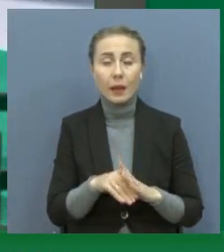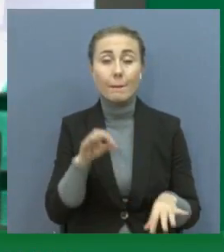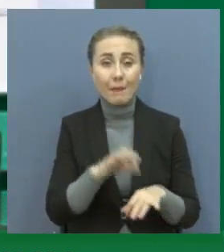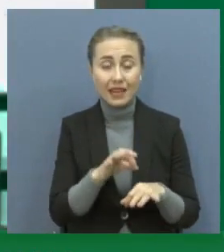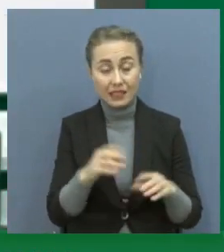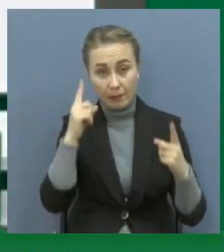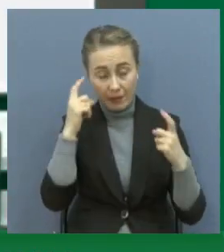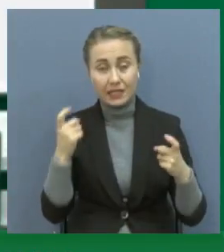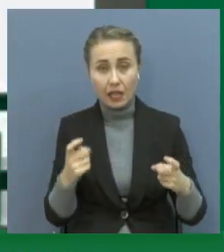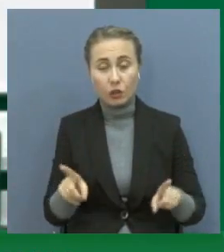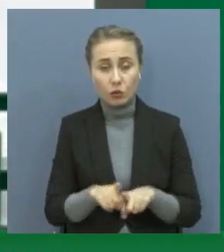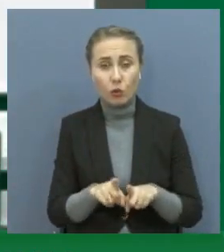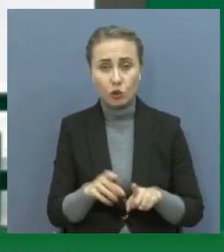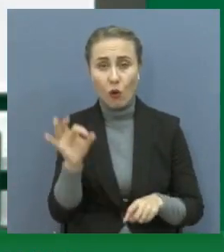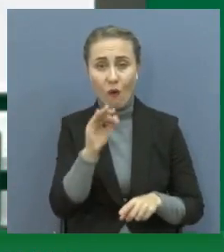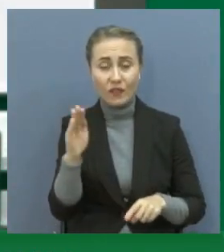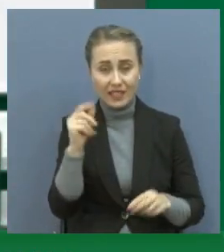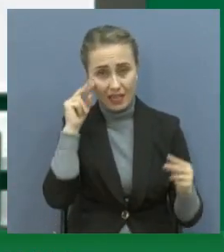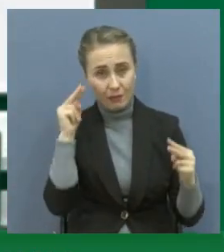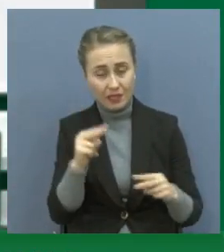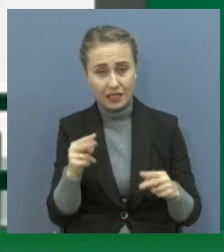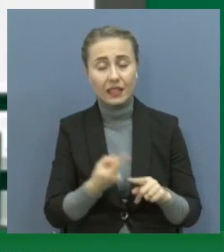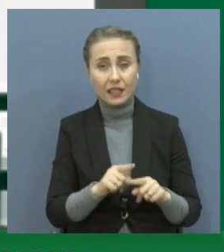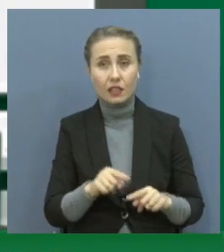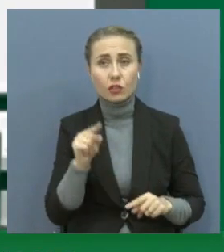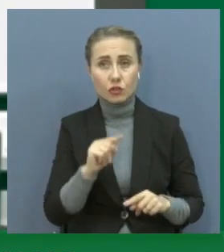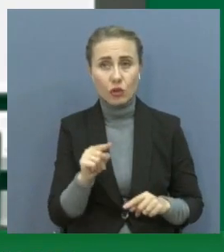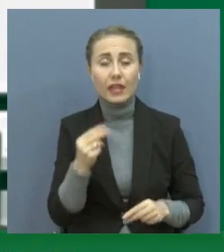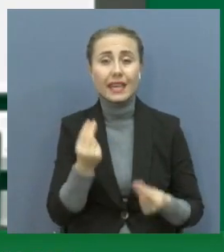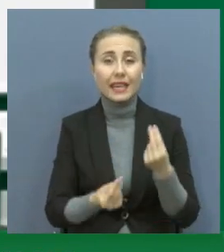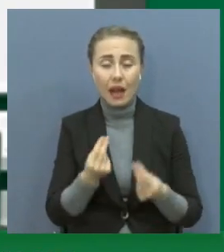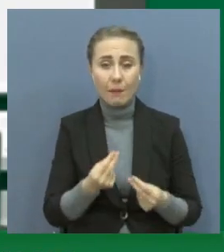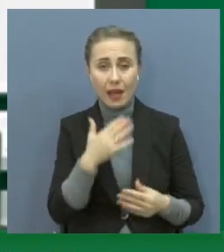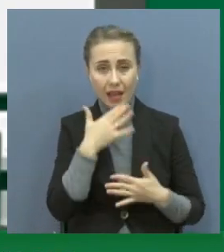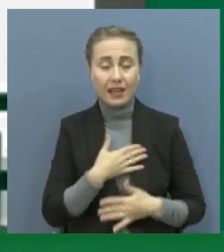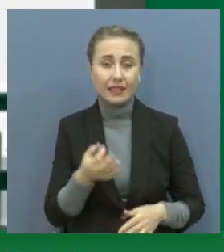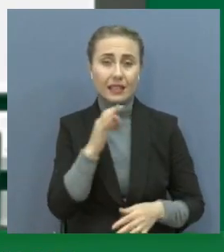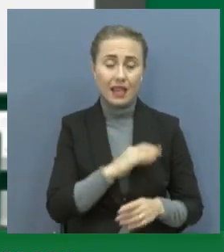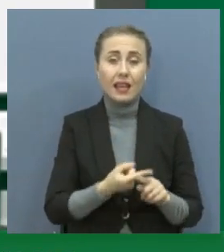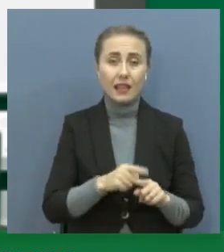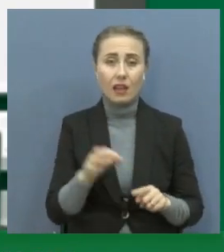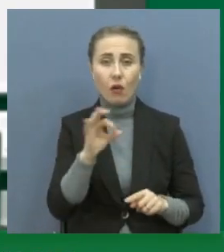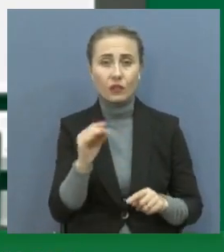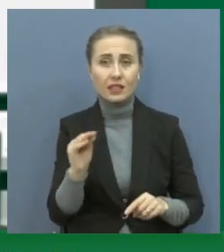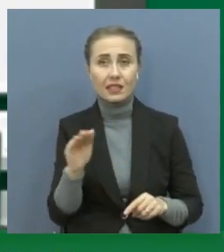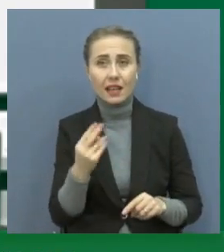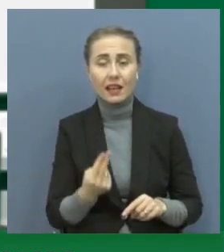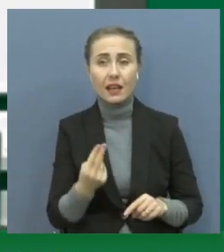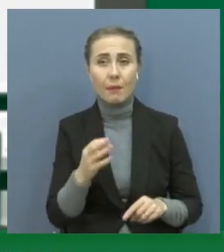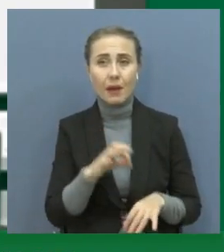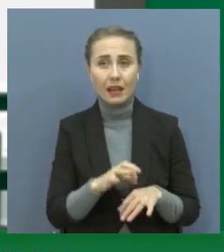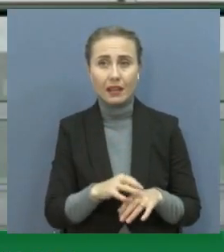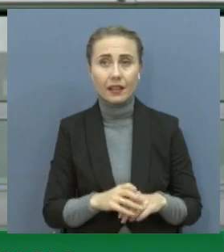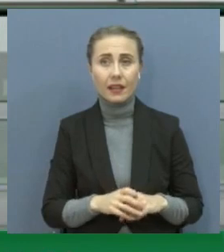болезни психиатрические. То есть официально признали, что игромания – это официальная... А как можно